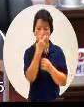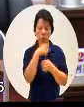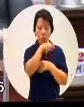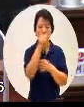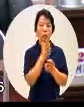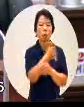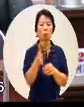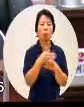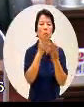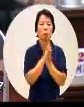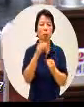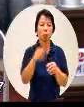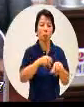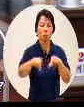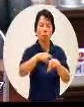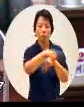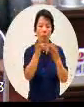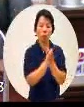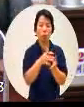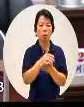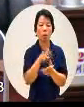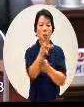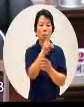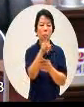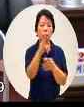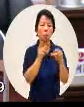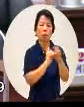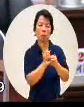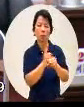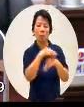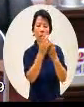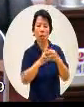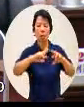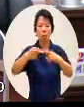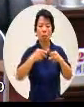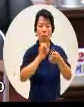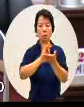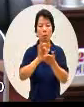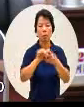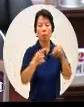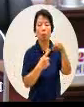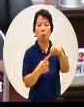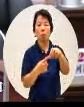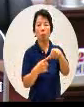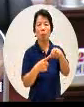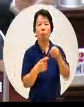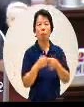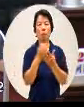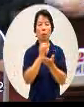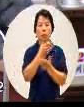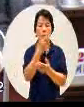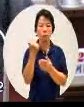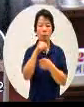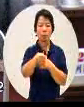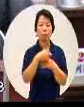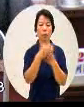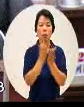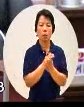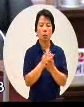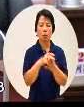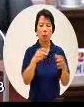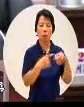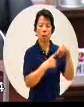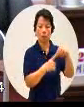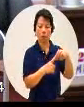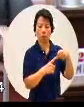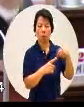在做的乾脆就把開通車租起來你這個改做公車你這個成績是更便利直接載到你家門口